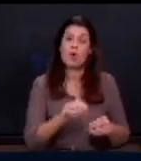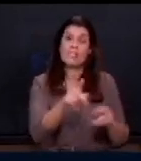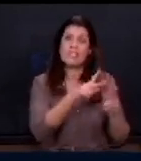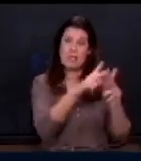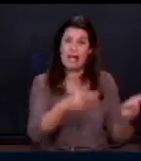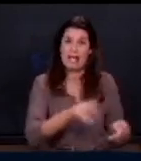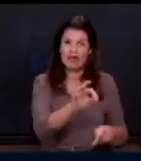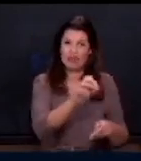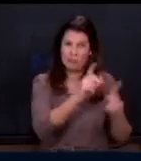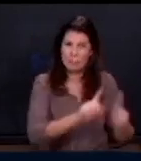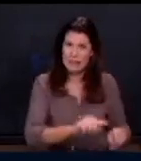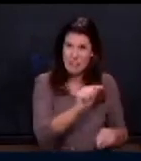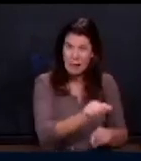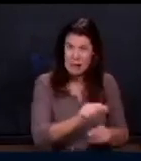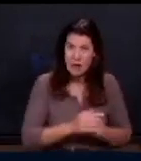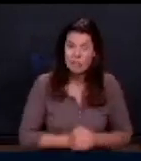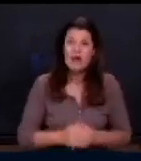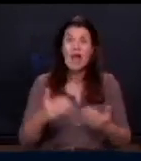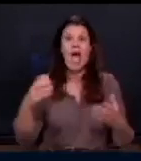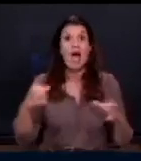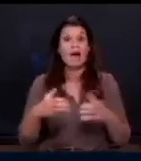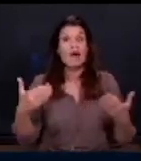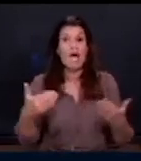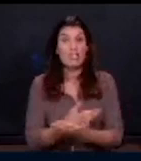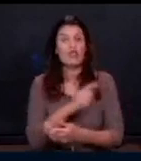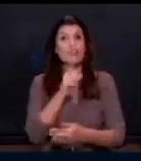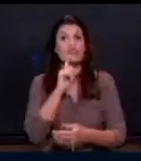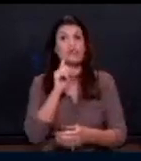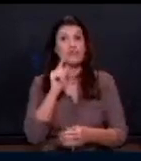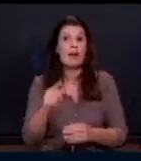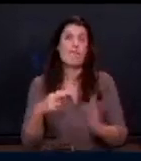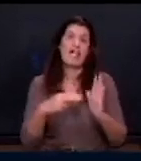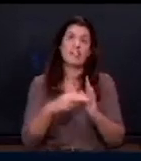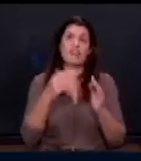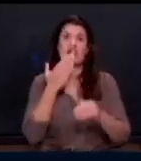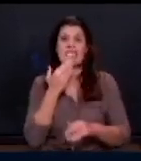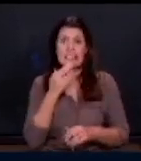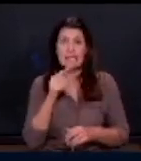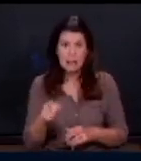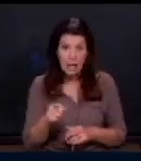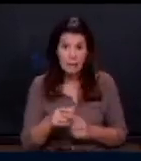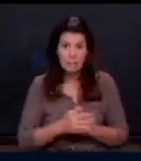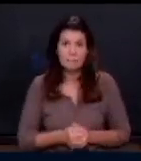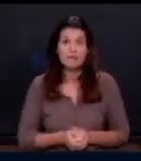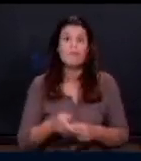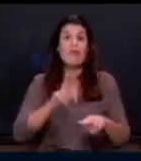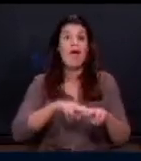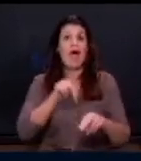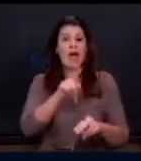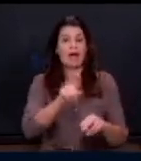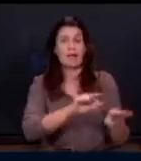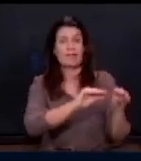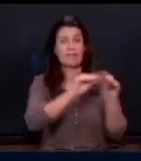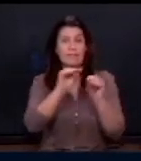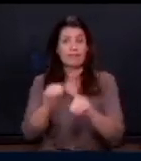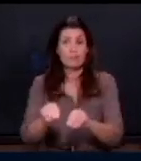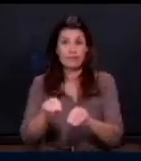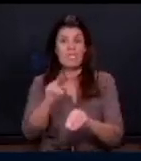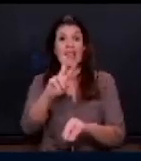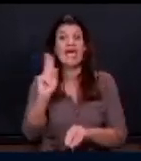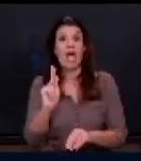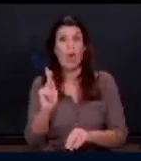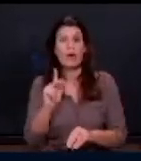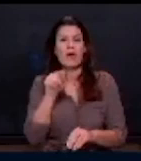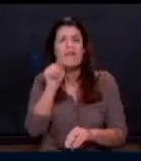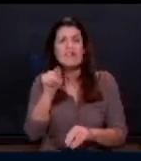החדשה שתשלוט במאגרים נקראת אנרג'יאן ישראל, שמתחקים אחר קרוג'ן, נחשף במהרה הקשר הקוויתי. בדירקטוריון